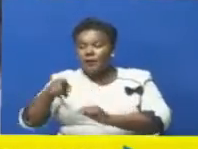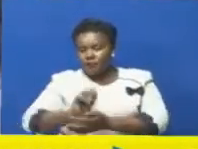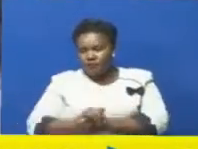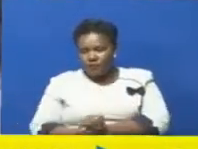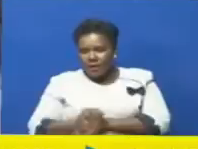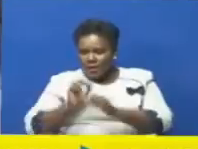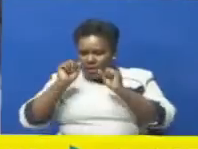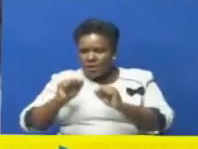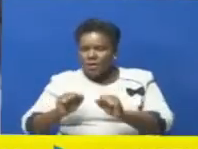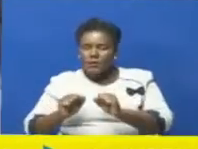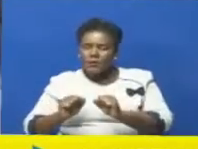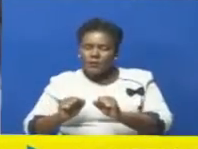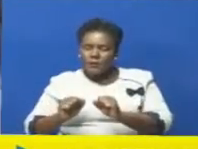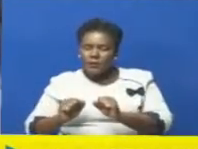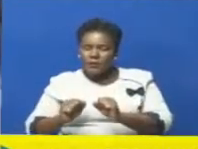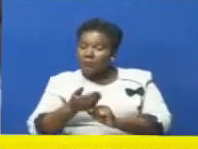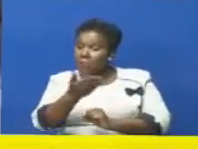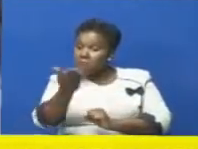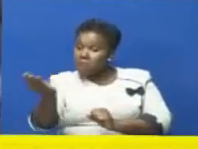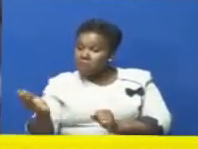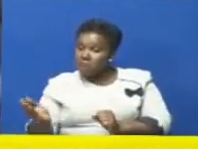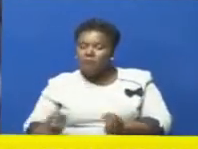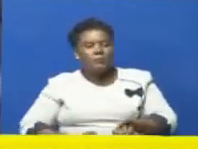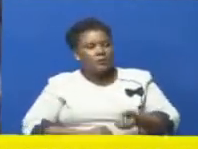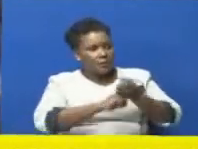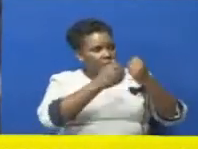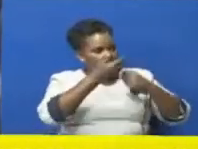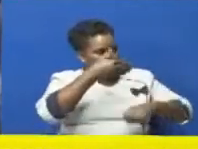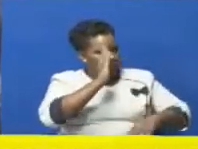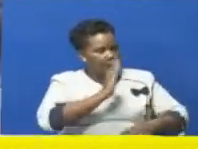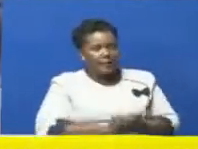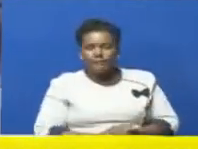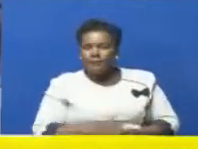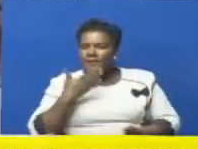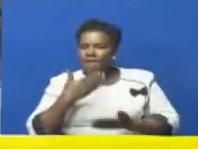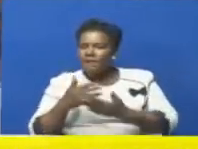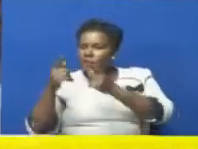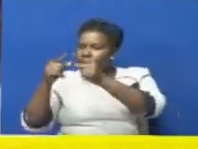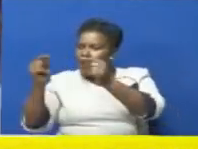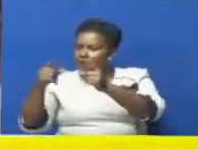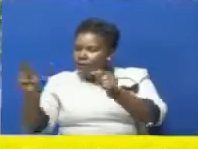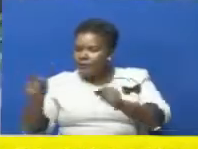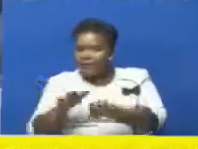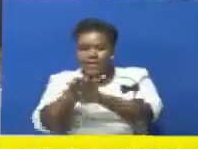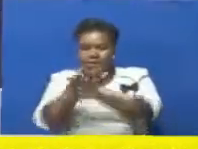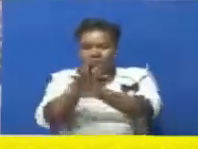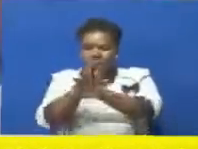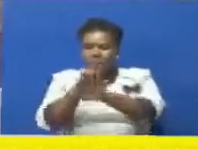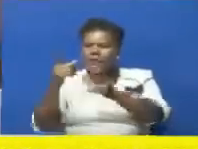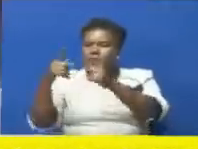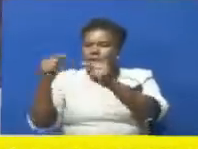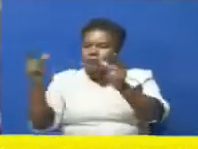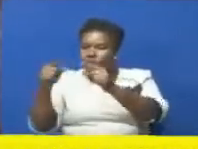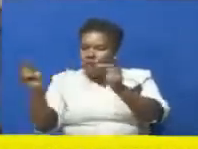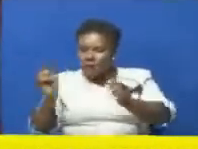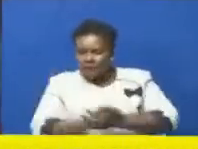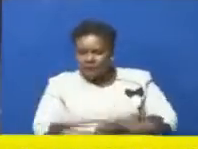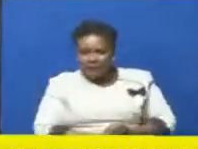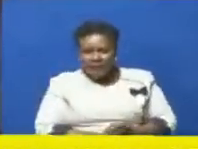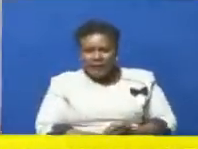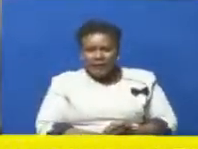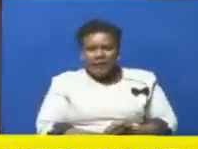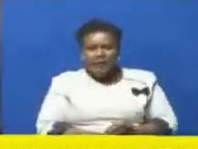hadhi, na nyie tuungeni mkono. Dagaa la Kigoma, migebuka ya Kigoma, kuhe